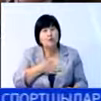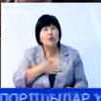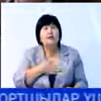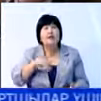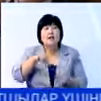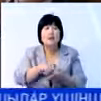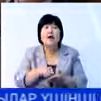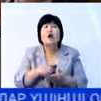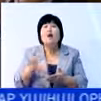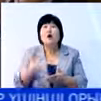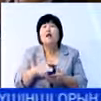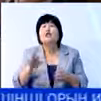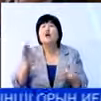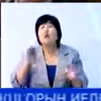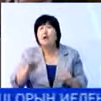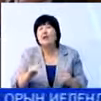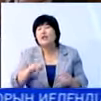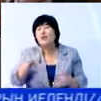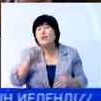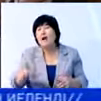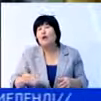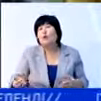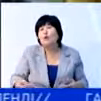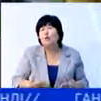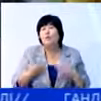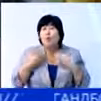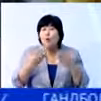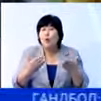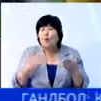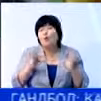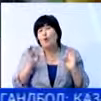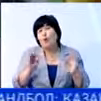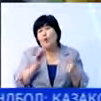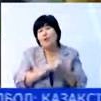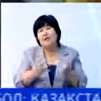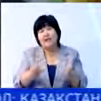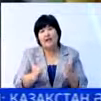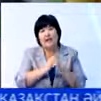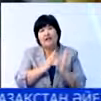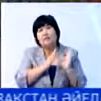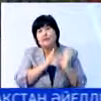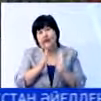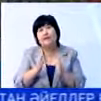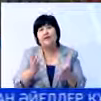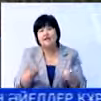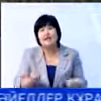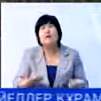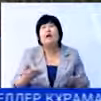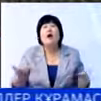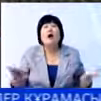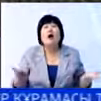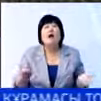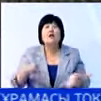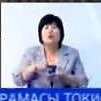енші, балықшы бала, әңгелек, мәңгілік өмір еңбектері оқырманнан оң бағасын алған кітаптар қатарынан. Қай жерде болғанда да ол